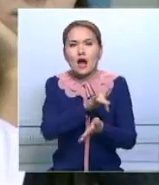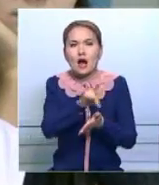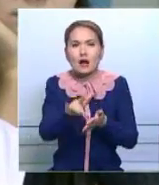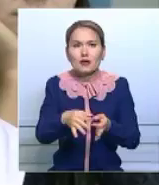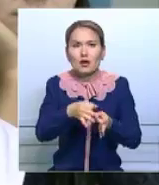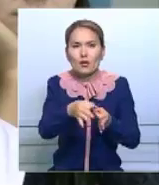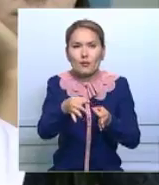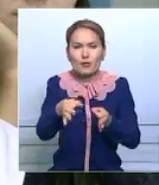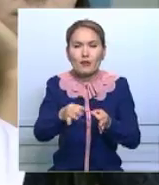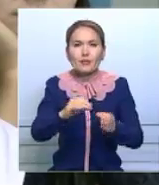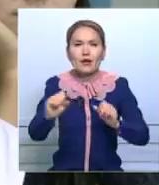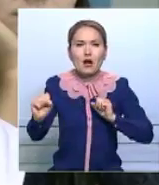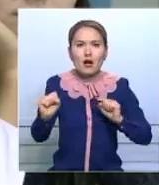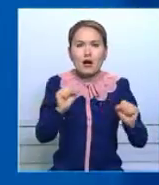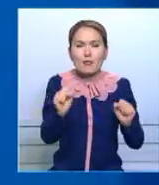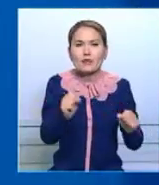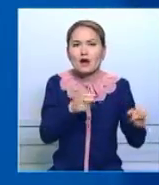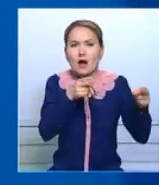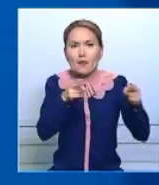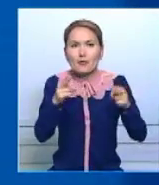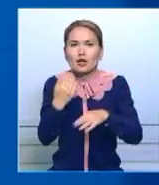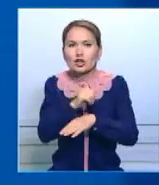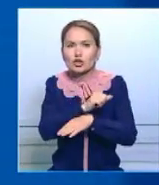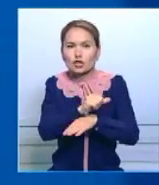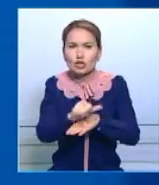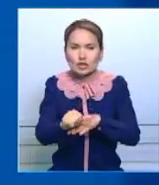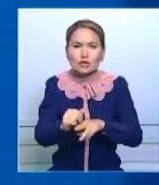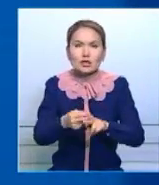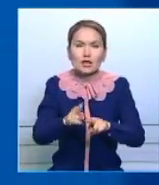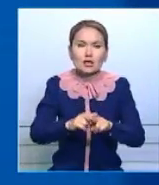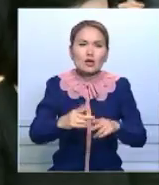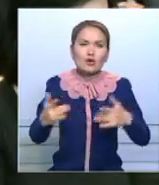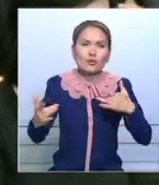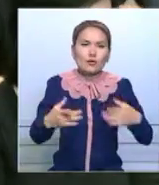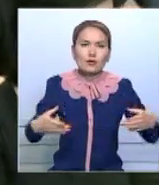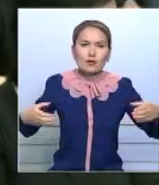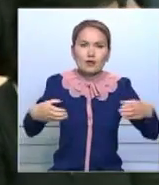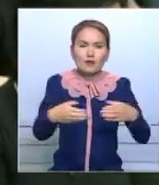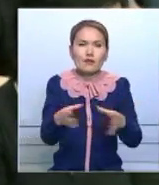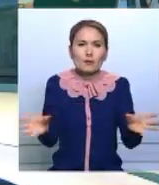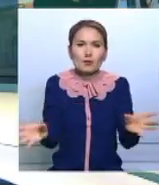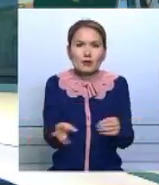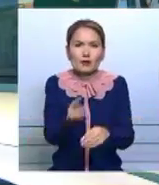қаласына гастрольдік сапарға шығып, шетелдік көрерменнің қошеметіне бөленіп қайтқан.